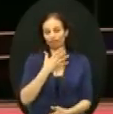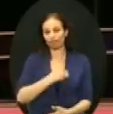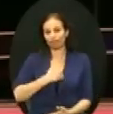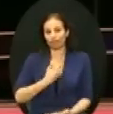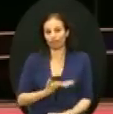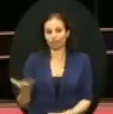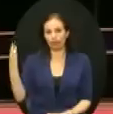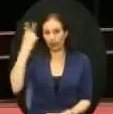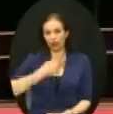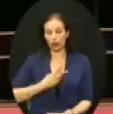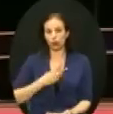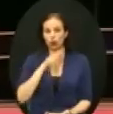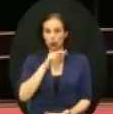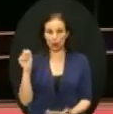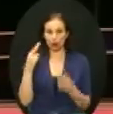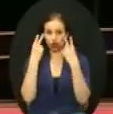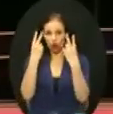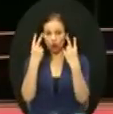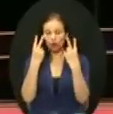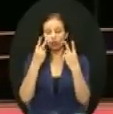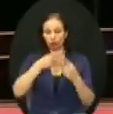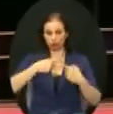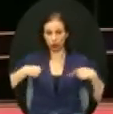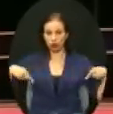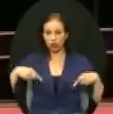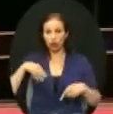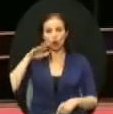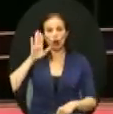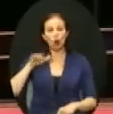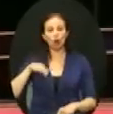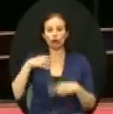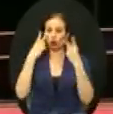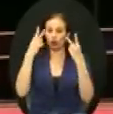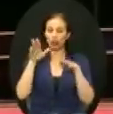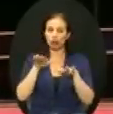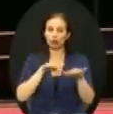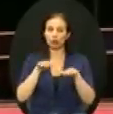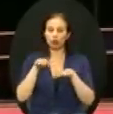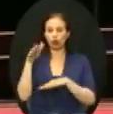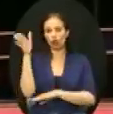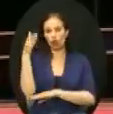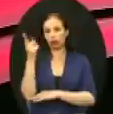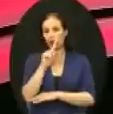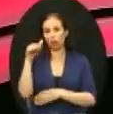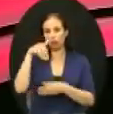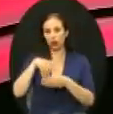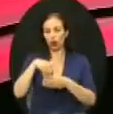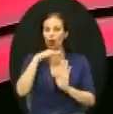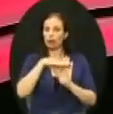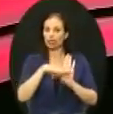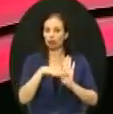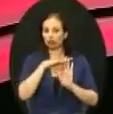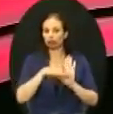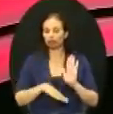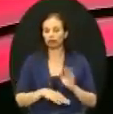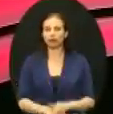שנושאים עקרוניים לנו ואפילו עקרוניים לממשלה לאומית, פשוט לא במצע. אני שמעתי אתמול את